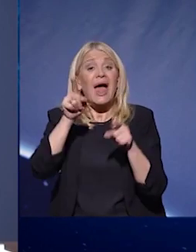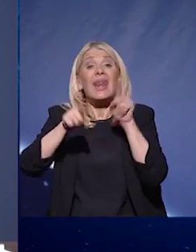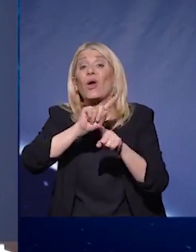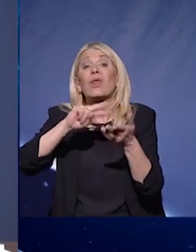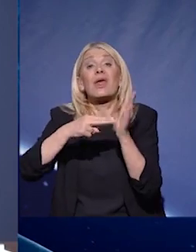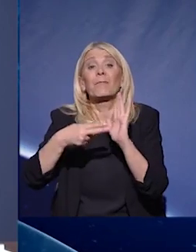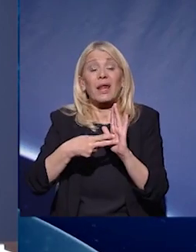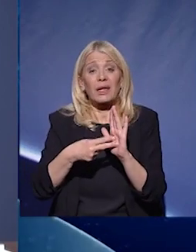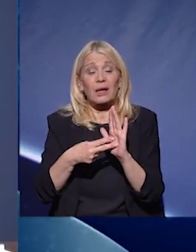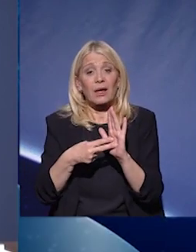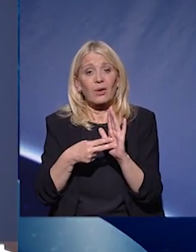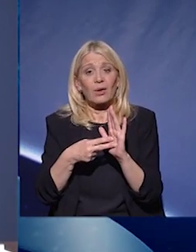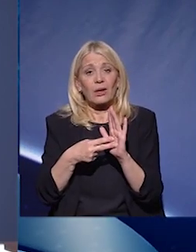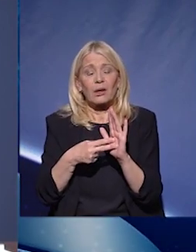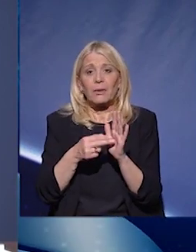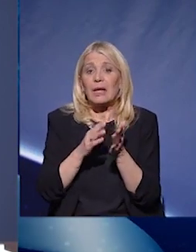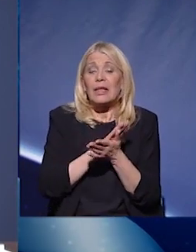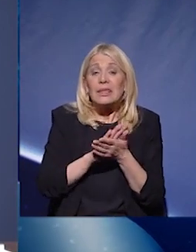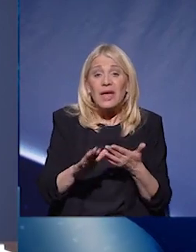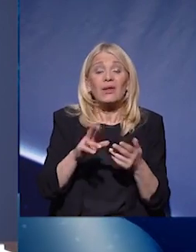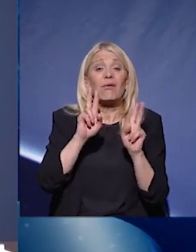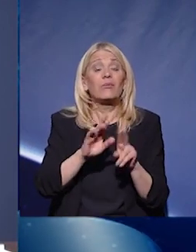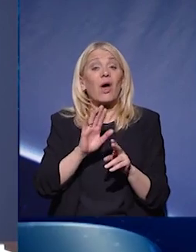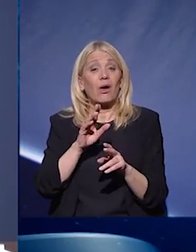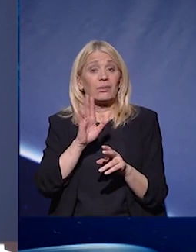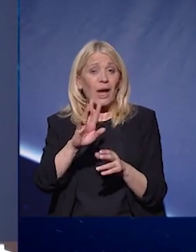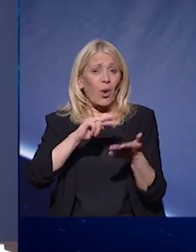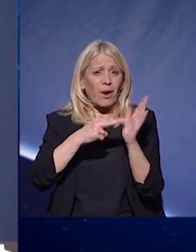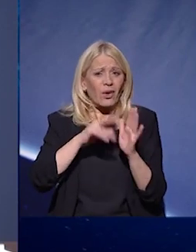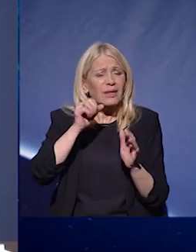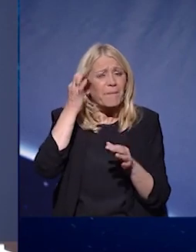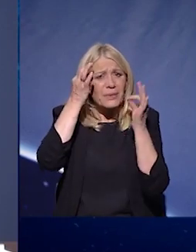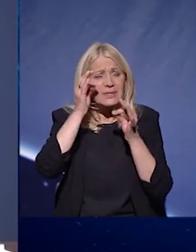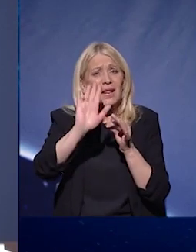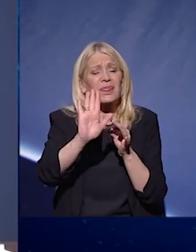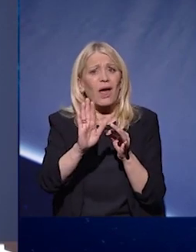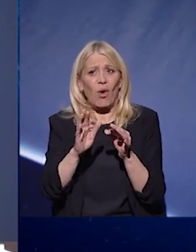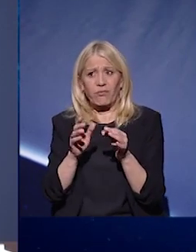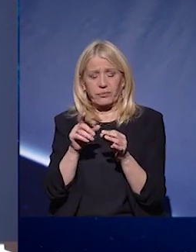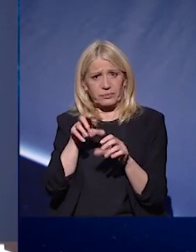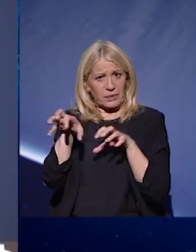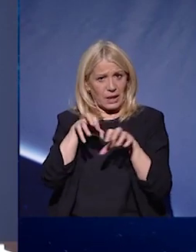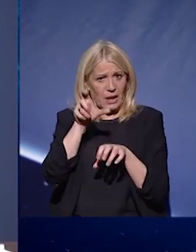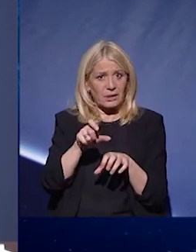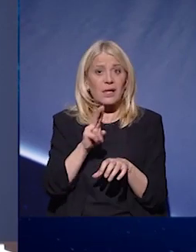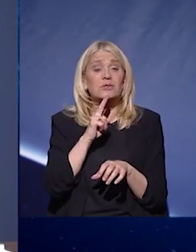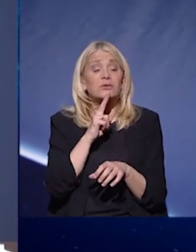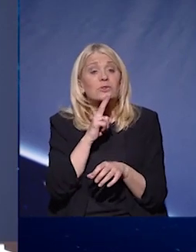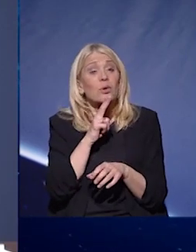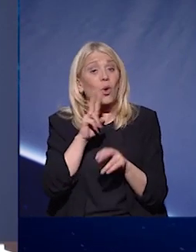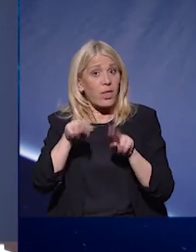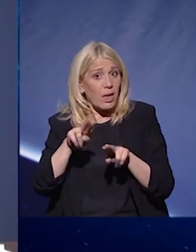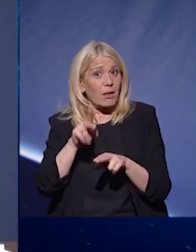planirao. To je jednostavno, ili je tako planirao da misli da njegov taj kadar s kojim